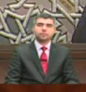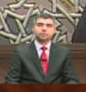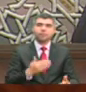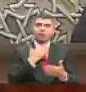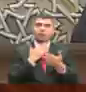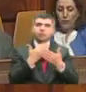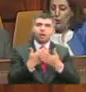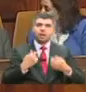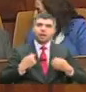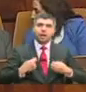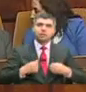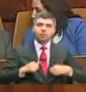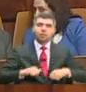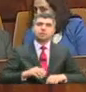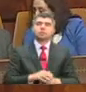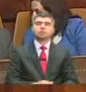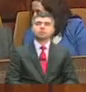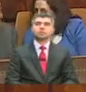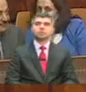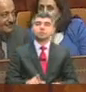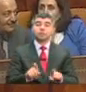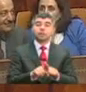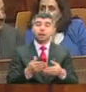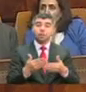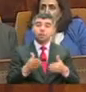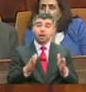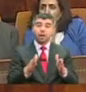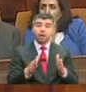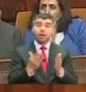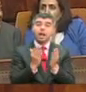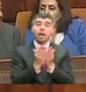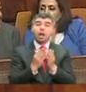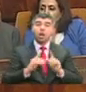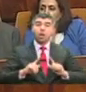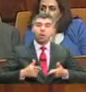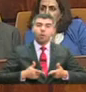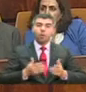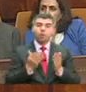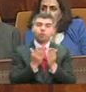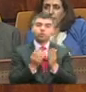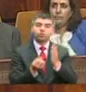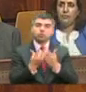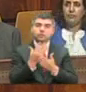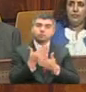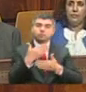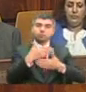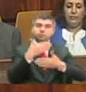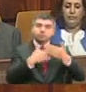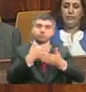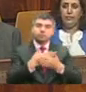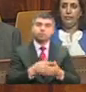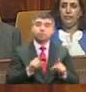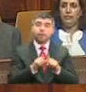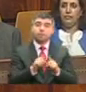شكرا سيد الرئيس. سيد الوزير، فتح ملحقات إعدادية بالعالم القروي لم يعد ترفيها بل هو